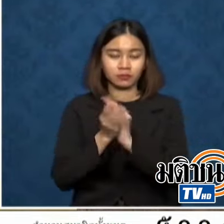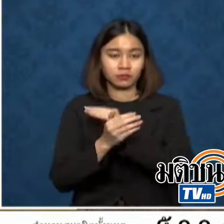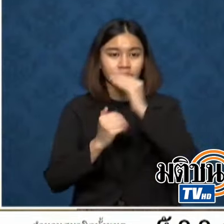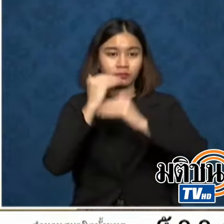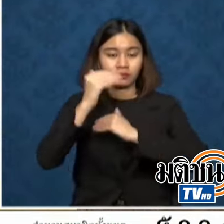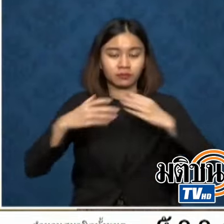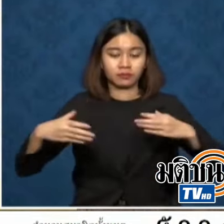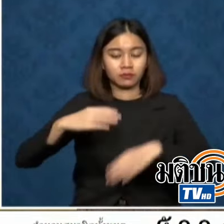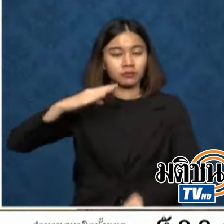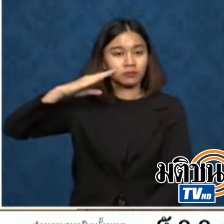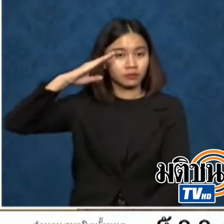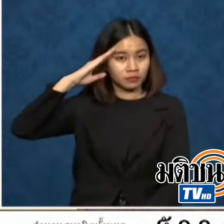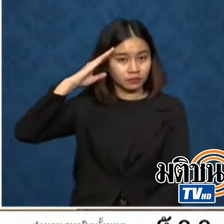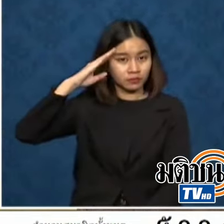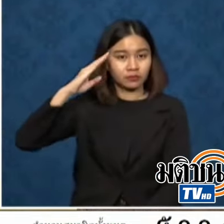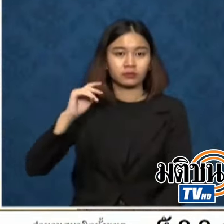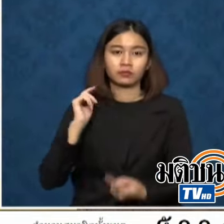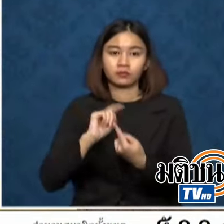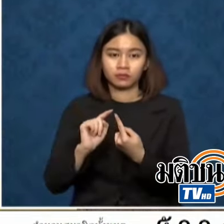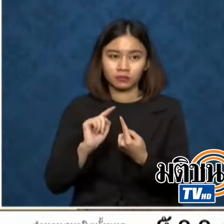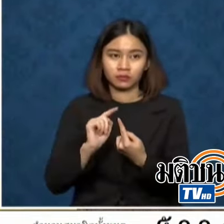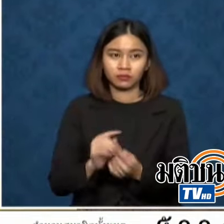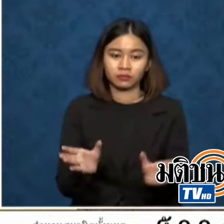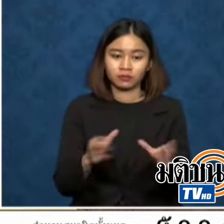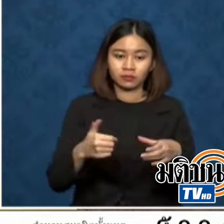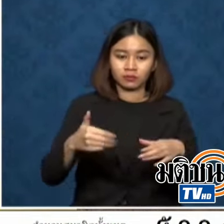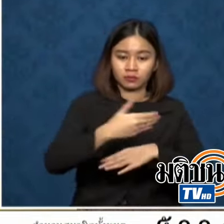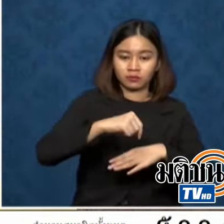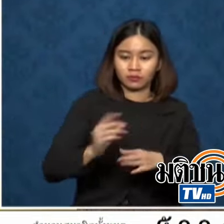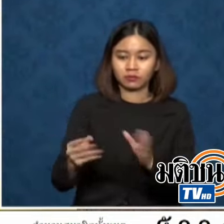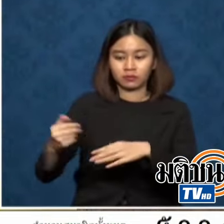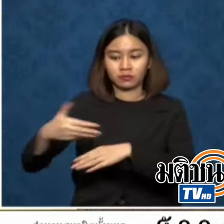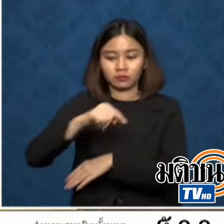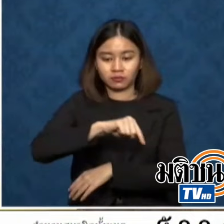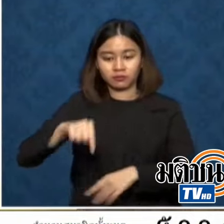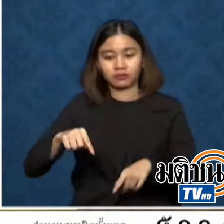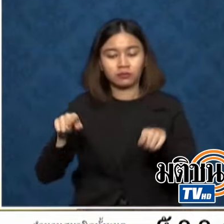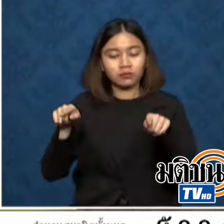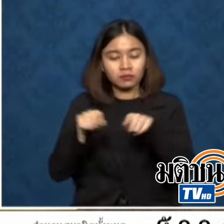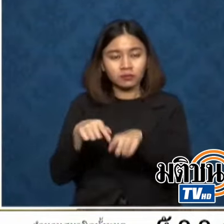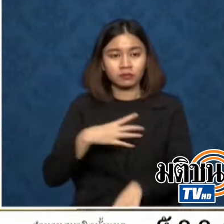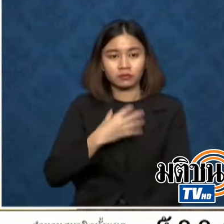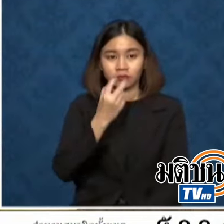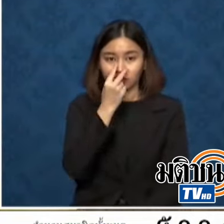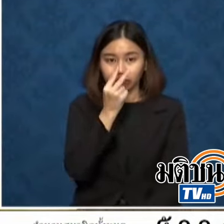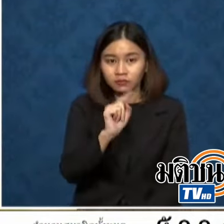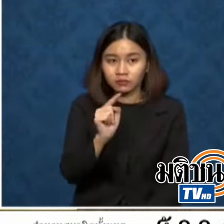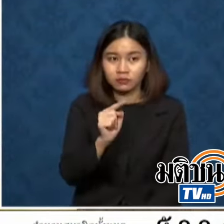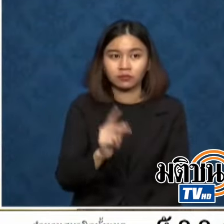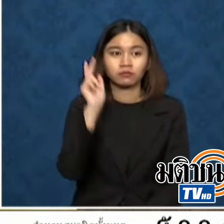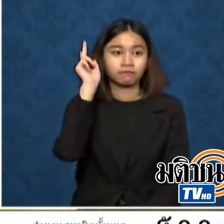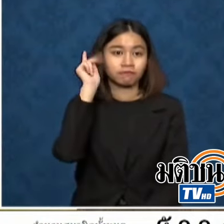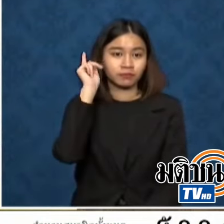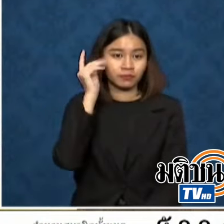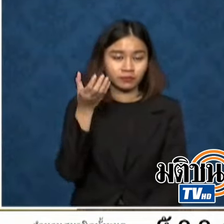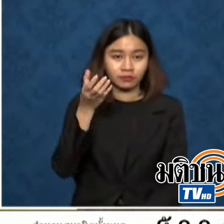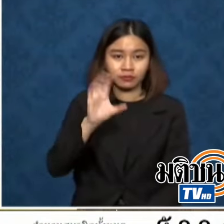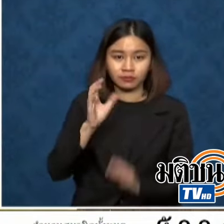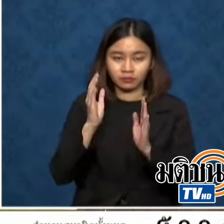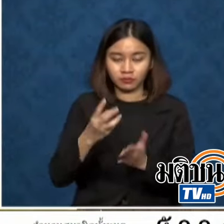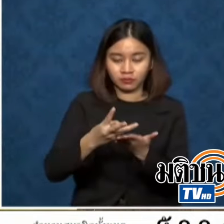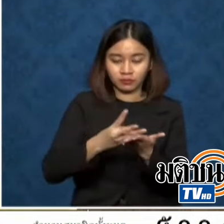ทัพในระหว่าง 2พรรคมันเหมือนกันผมอยากให้ท่านดูสื่อมวลชนหรือนัก